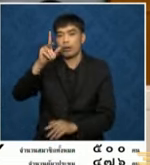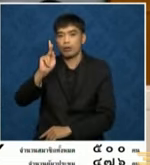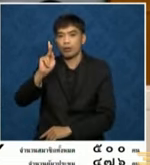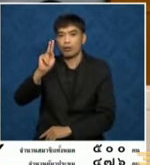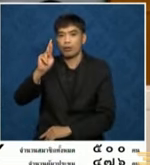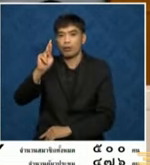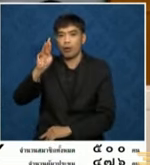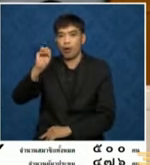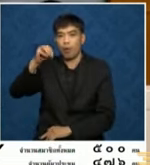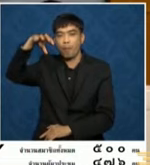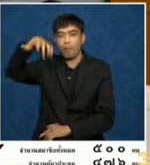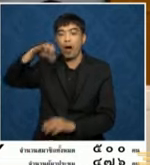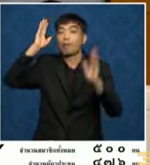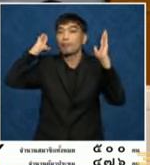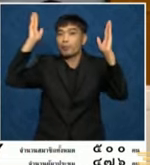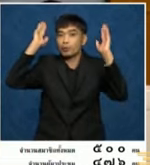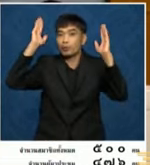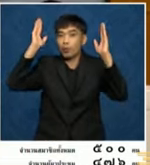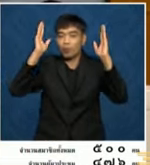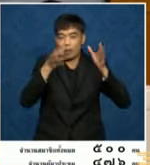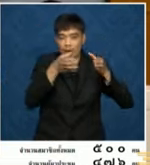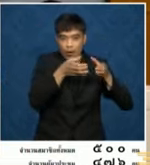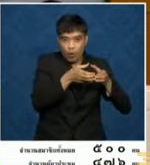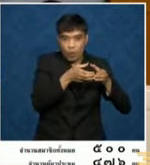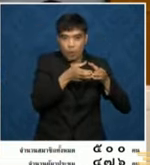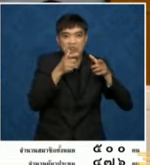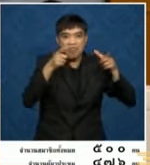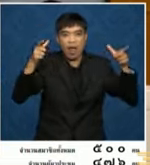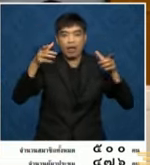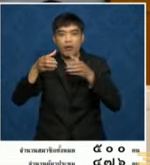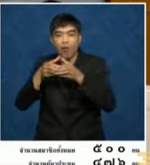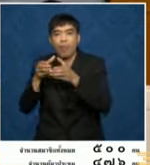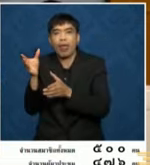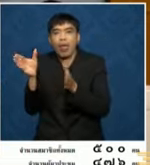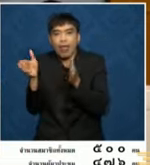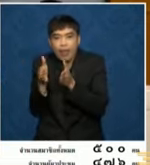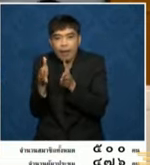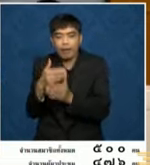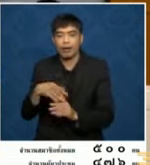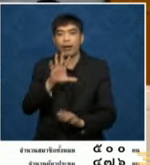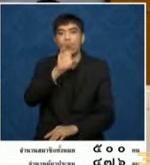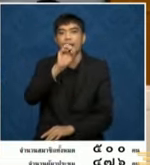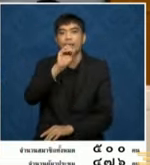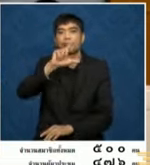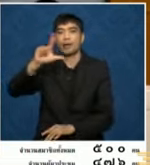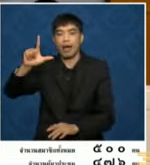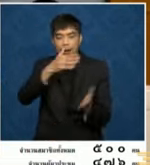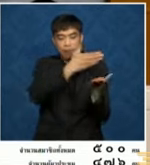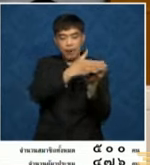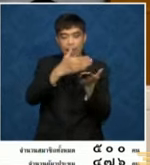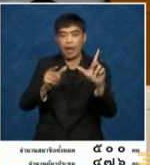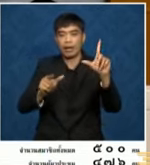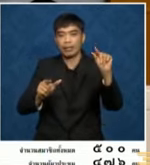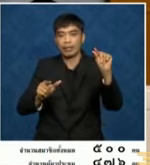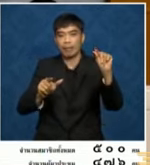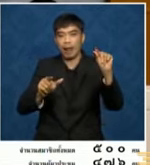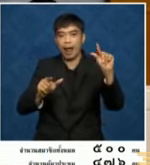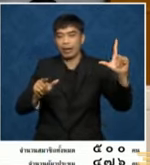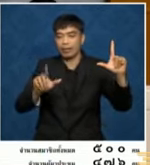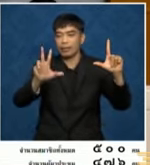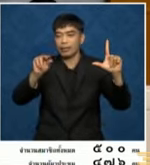ที่เขาเรียกว่าเป็นชุดใหญ่ชุดเล็กครับวงเงินรวมประมาณ50ล้านบาทนะครับแบ่งเป็น20ล้านและ30ล้านเ